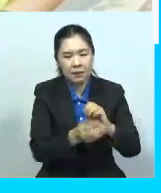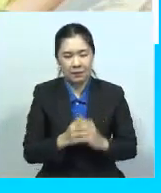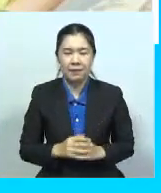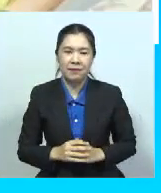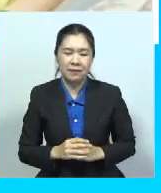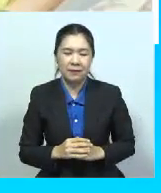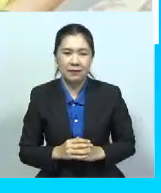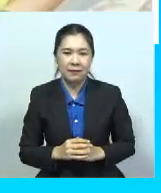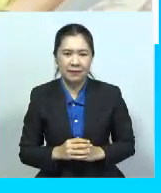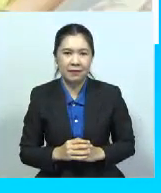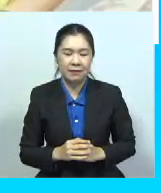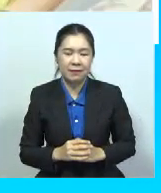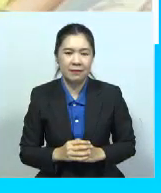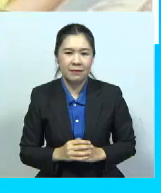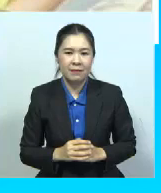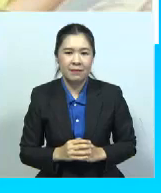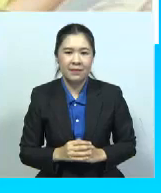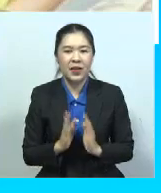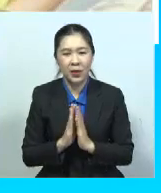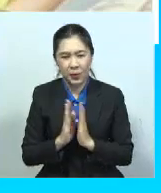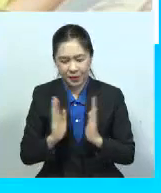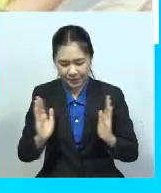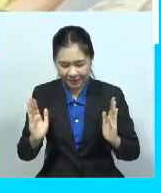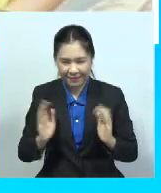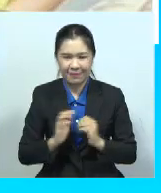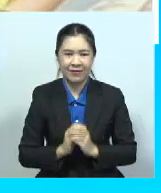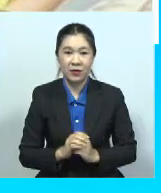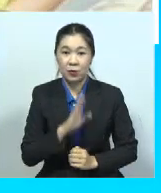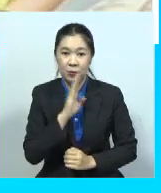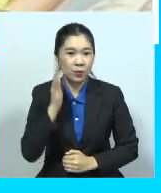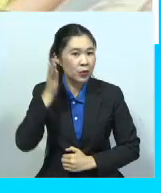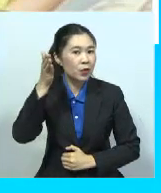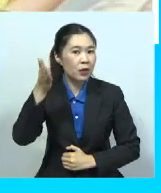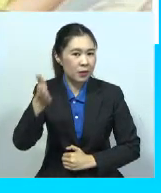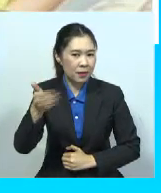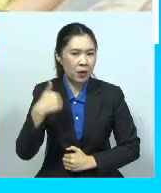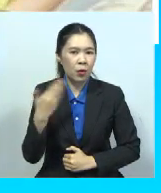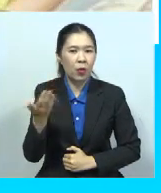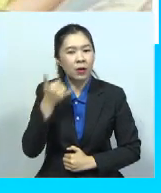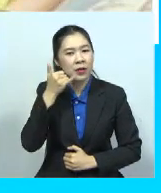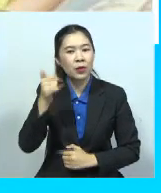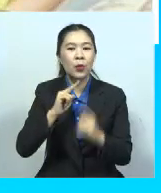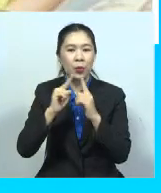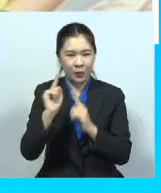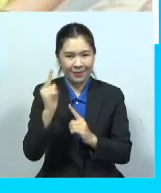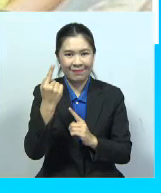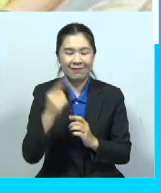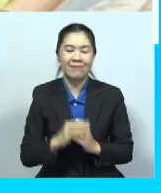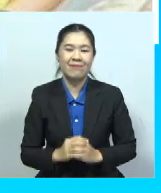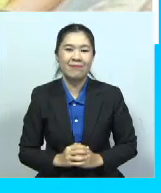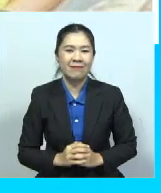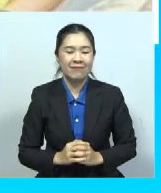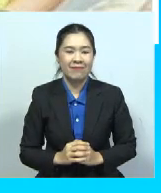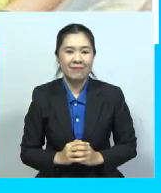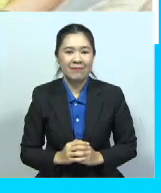ค่ะด้วย ค่ะค่ะค่ะขอบคุณนะคะคุณกฤชวรรณคะถ้ามีความคืบหน้าจะขอติดต่อเข้าไปอีกครั้งนึงนะคะ